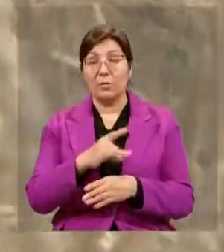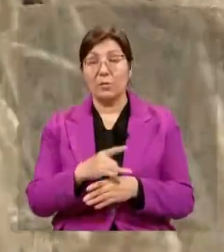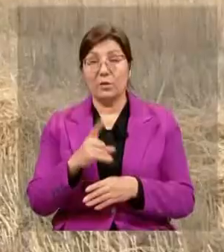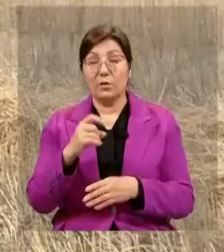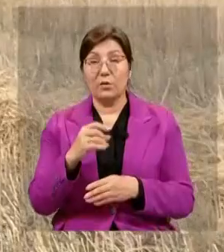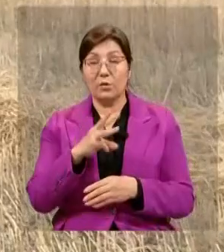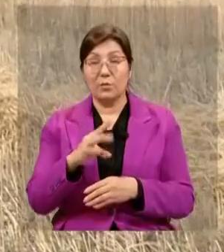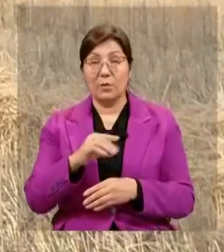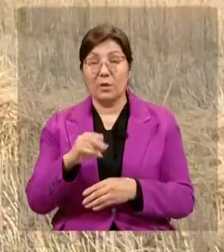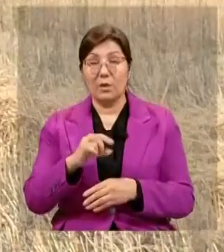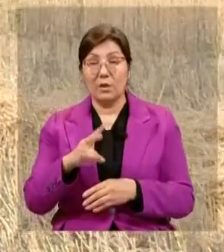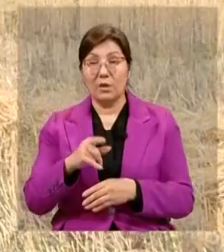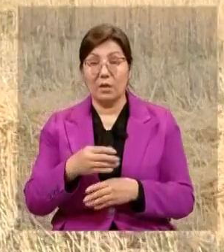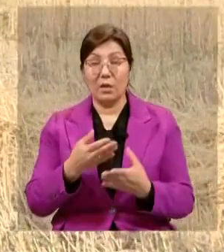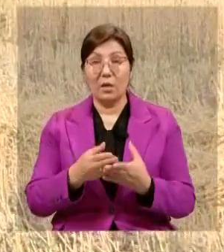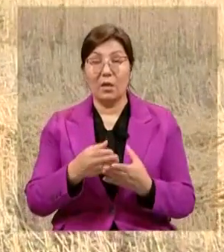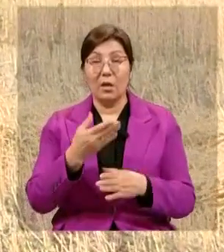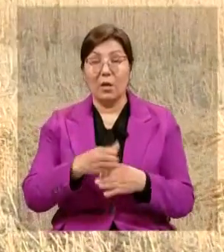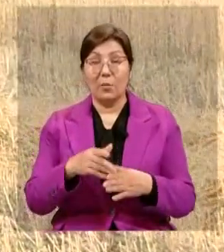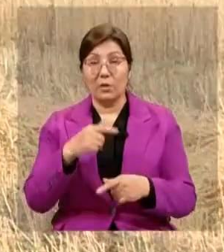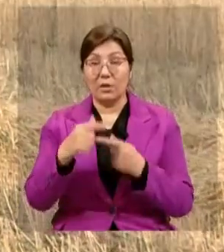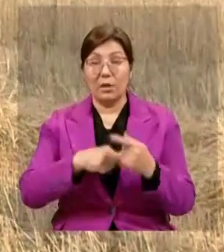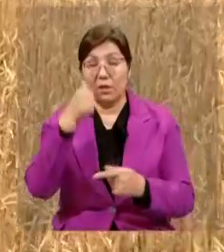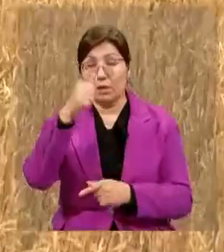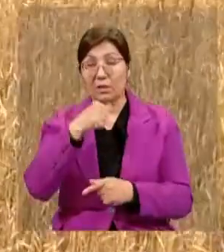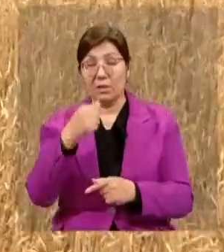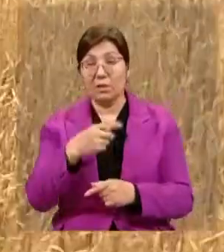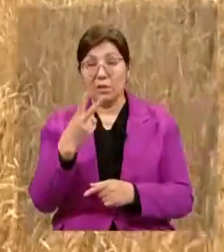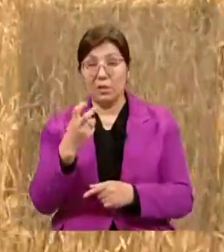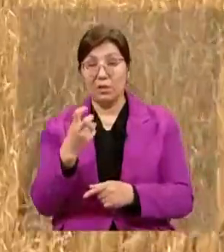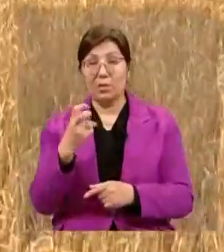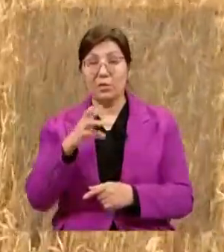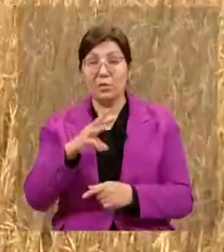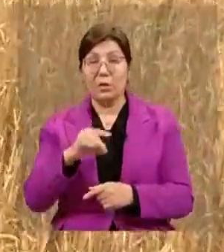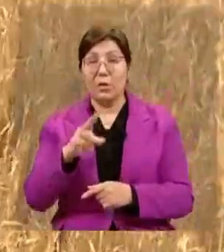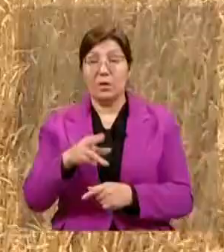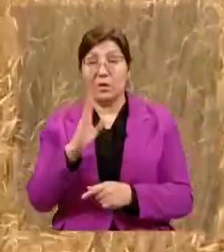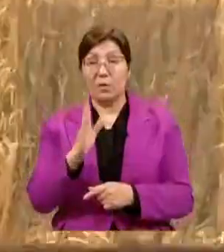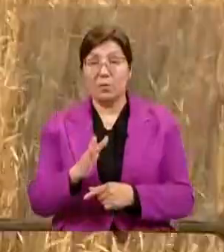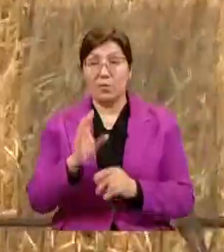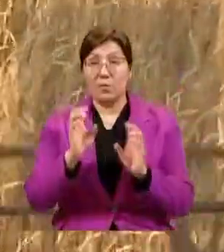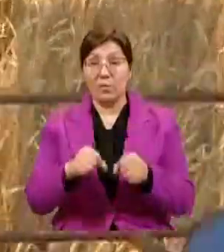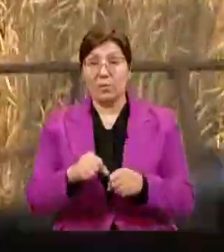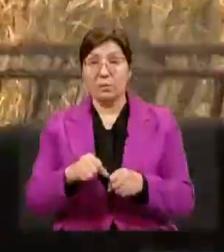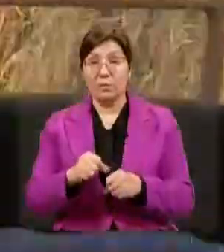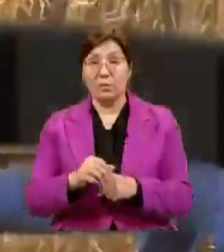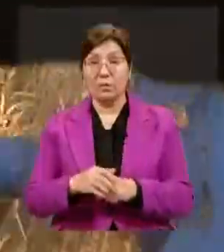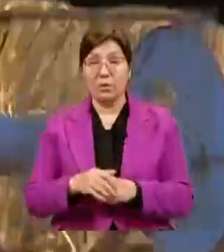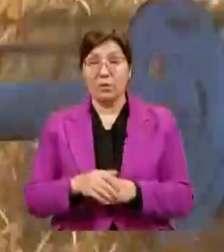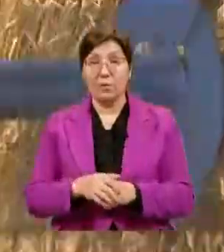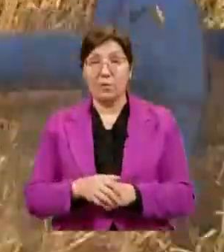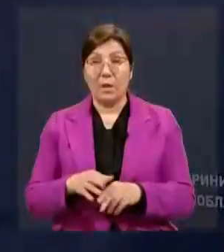100 миллиард теңге бөлінсе, келесі жылы бұл сома 200 миллиардқа дейін артады. Бұл қаражат төмен пайызбен қолжетімді несие